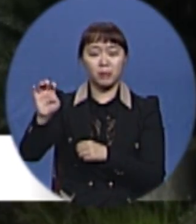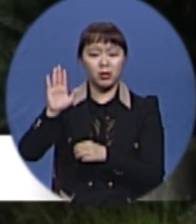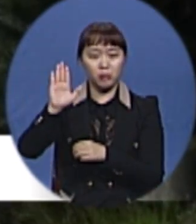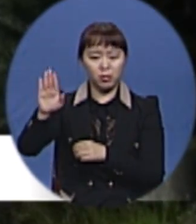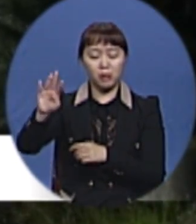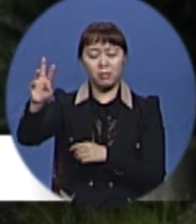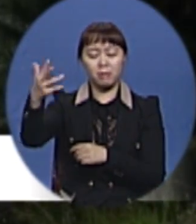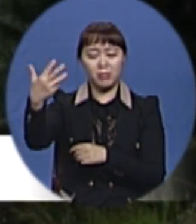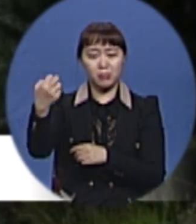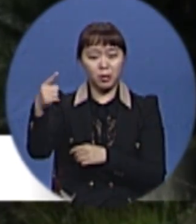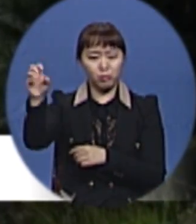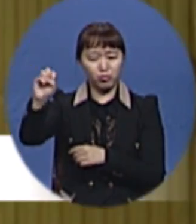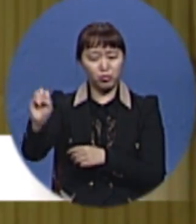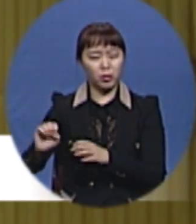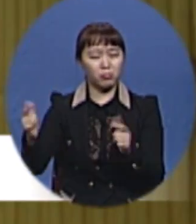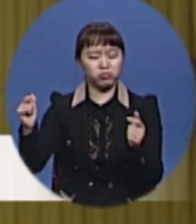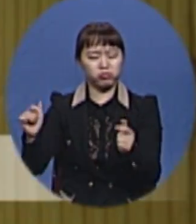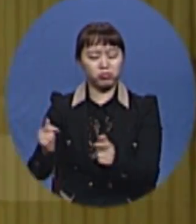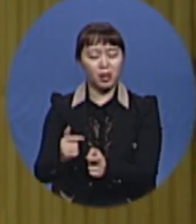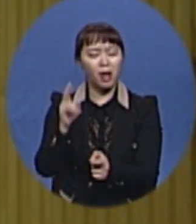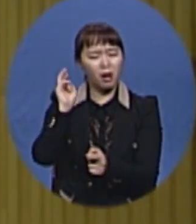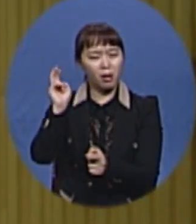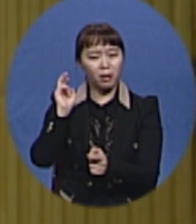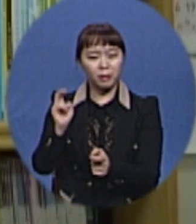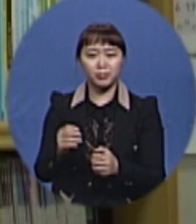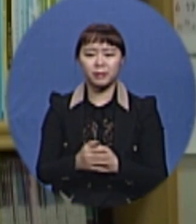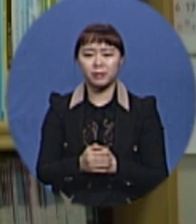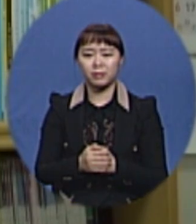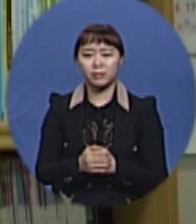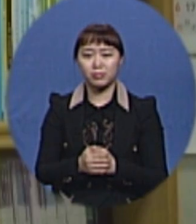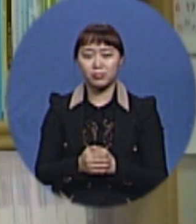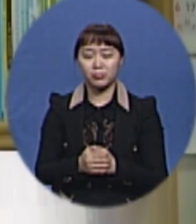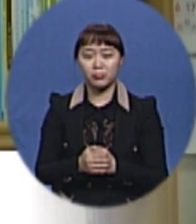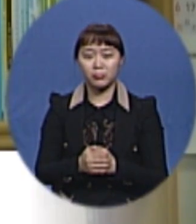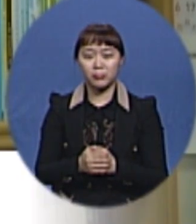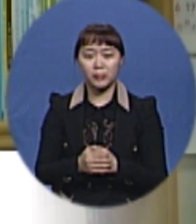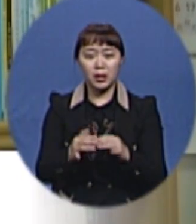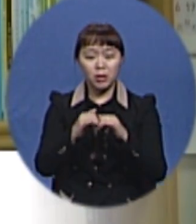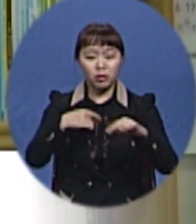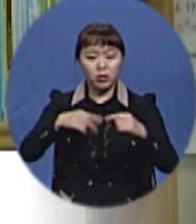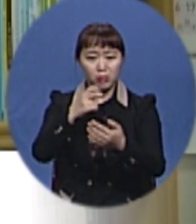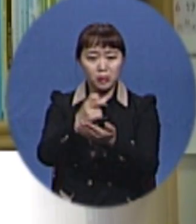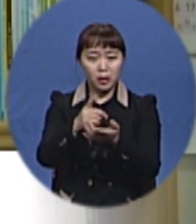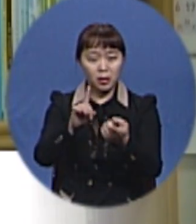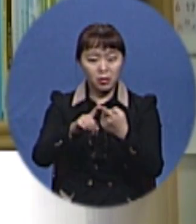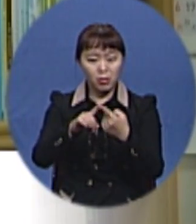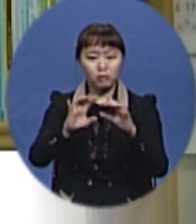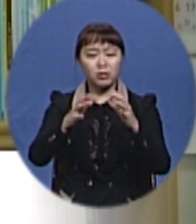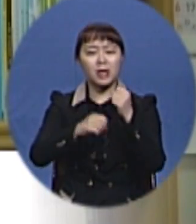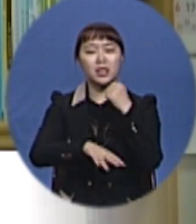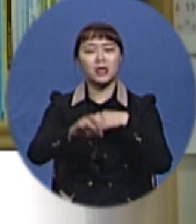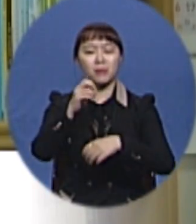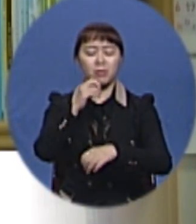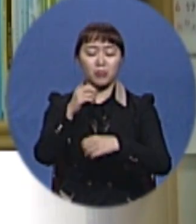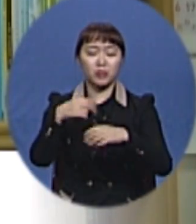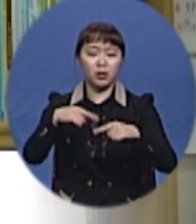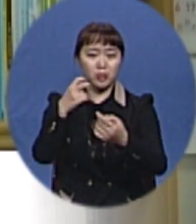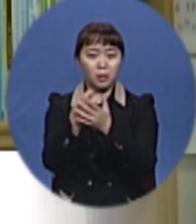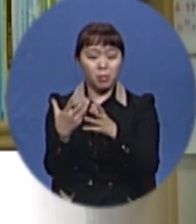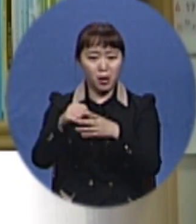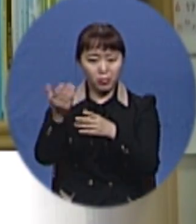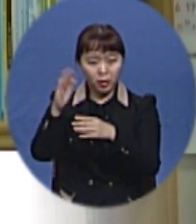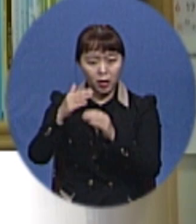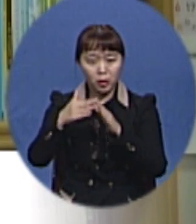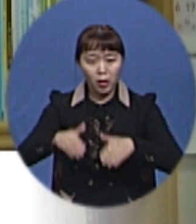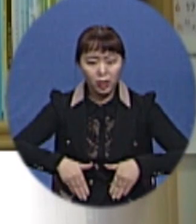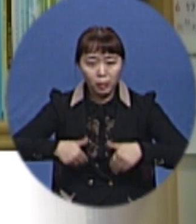이후에는 81%가 소멸할 것으로 예상되고 있습니다. 인구정책은 국가의 기본정책의 하나로 포함되어 있습니다. 그러나 전라남 도라기